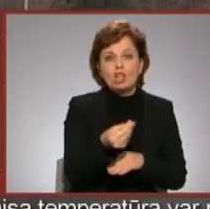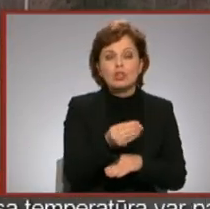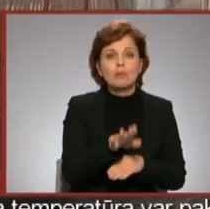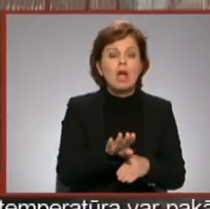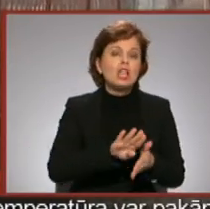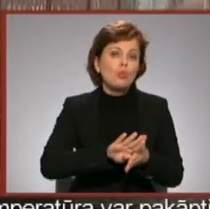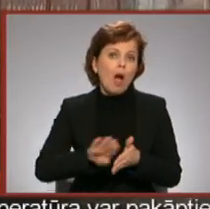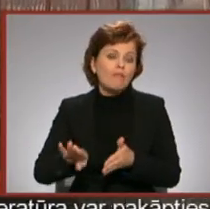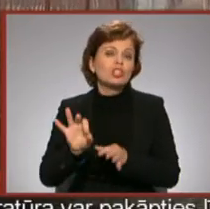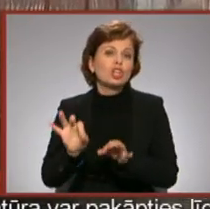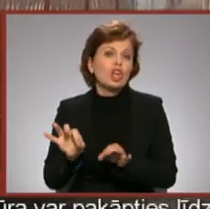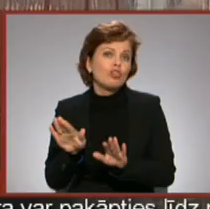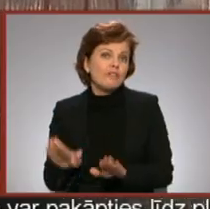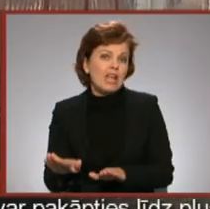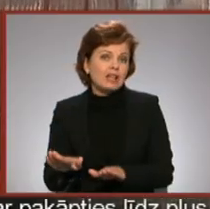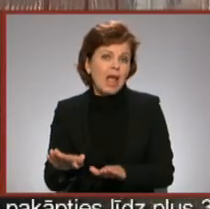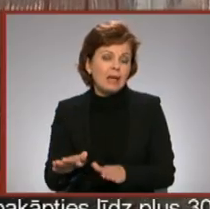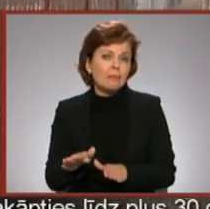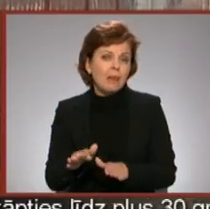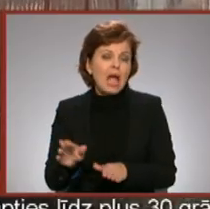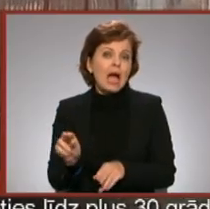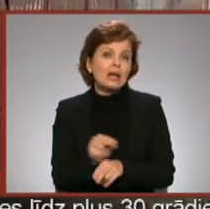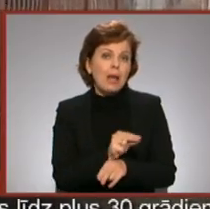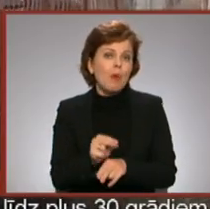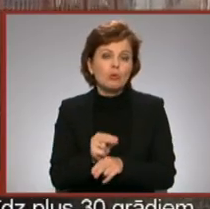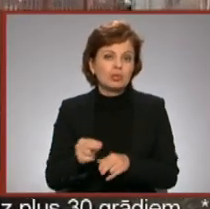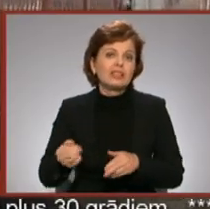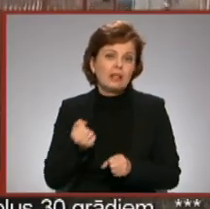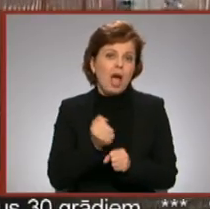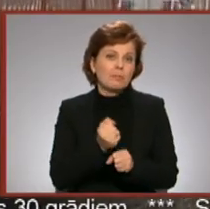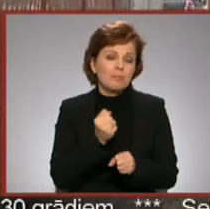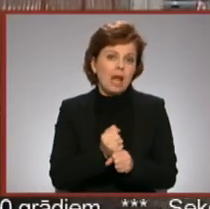novirzīts vietējo ceļu remontdarbiem. Sandra Leitāne, Andris Spāns, TV Spektrs.